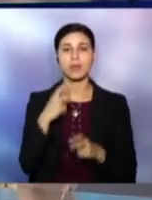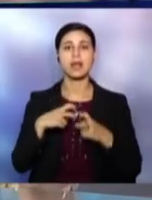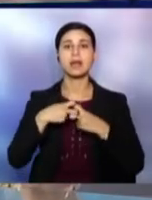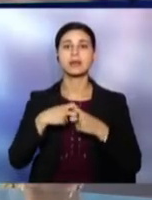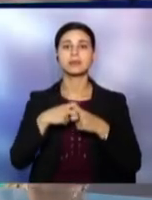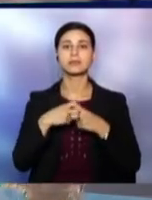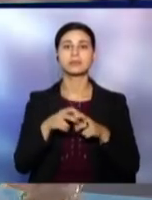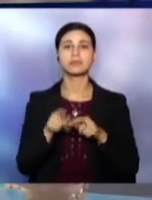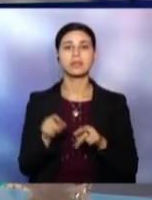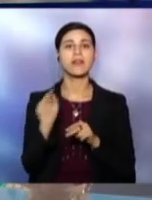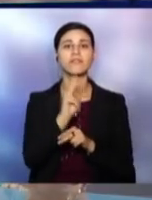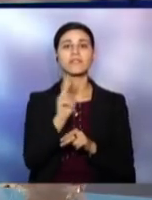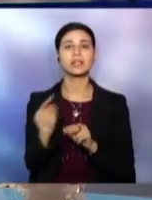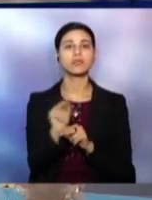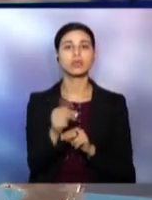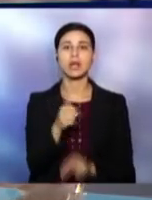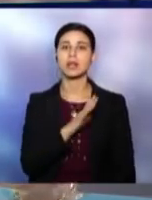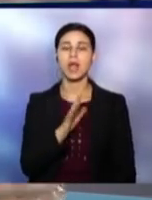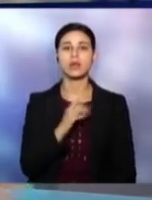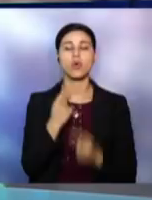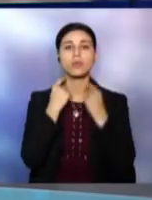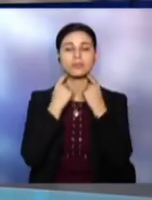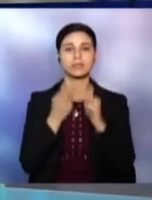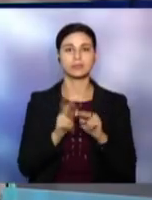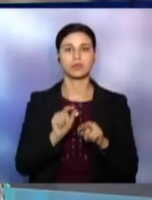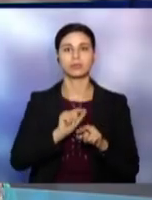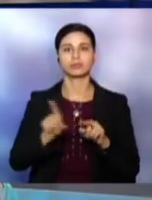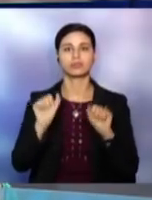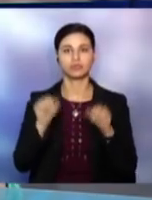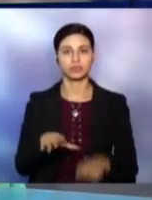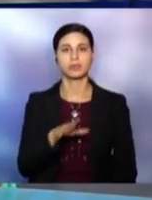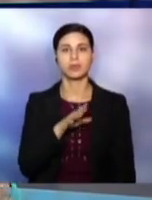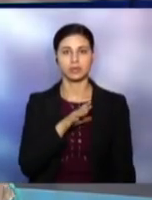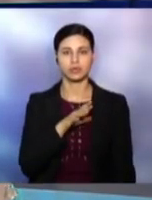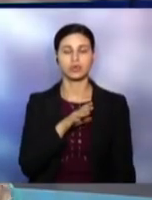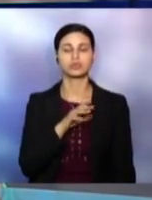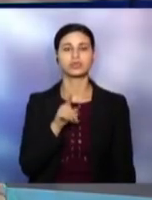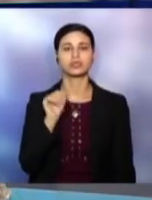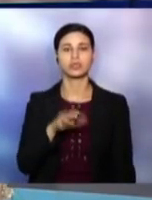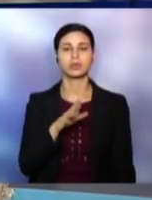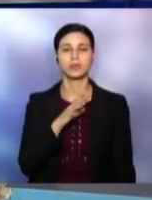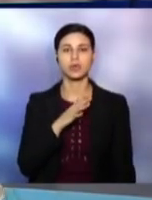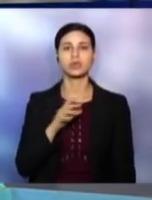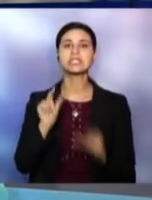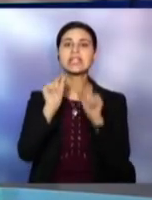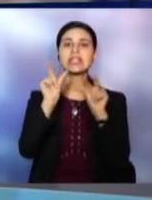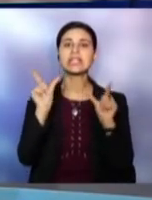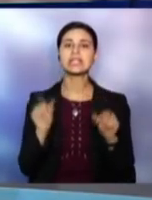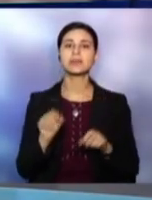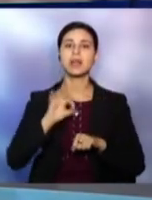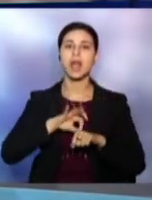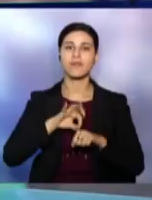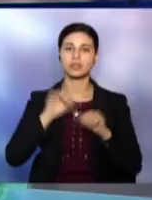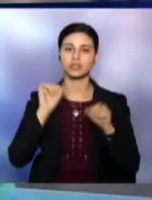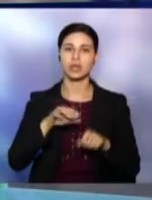არის არაკარგად ნამკურნალების სწორედ სტრეპტოკოკული ინფექცია, მან შეიძლება გამოიწვიოს სტრეპტოკოკული გლომერულონეფრიტი,